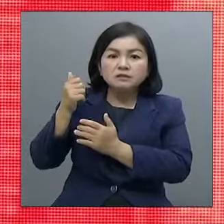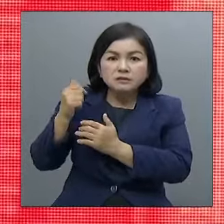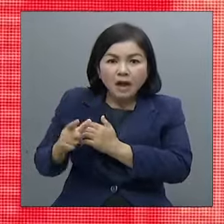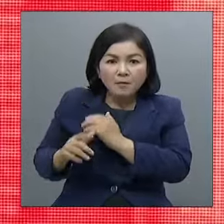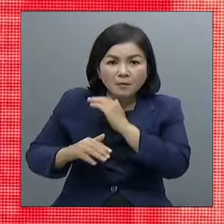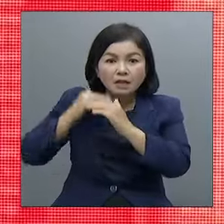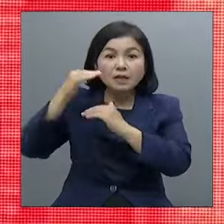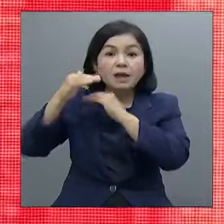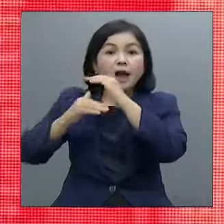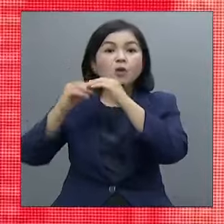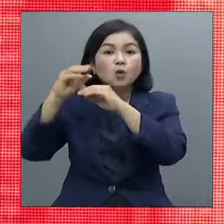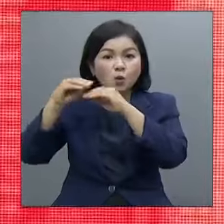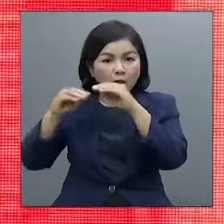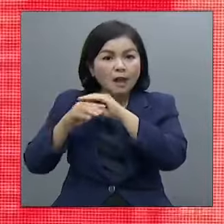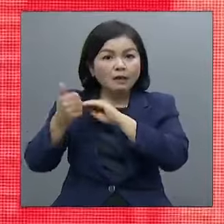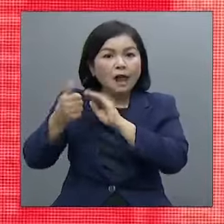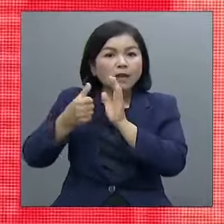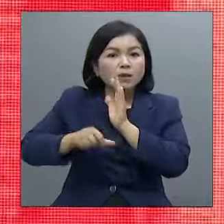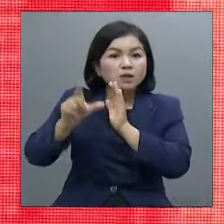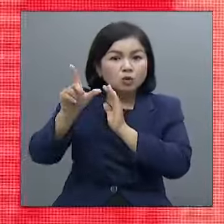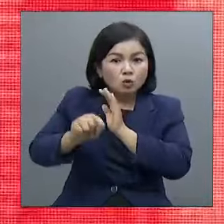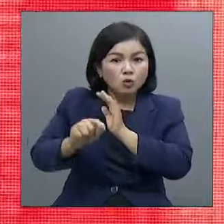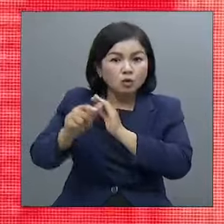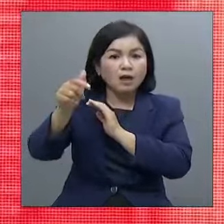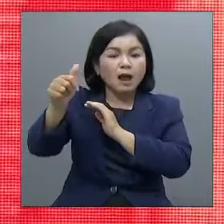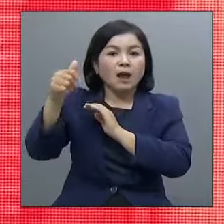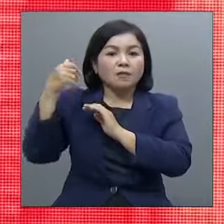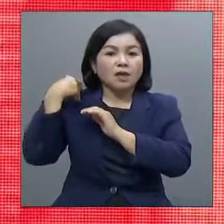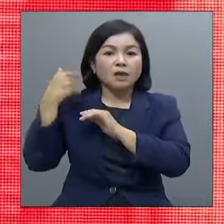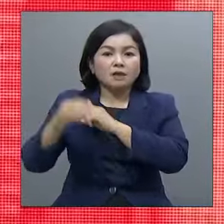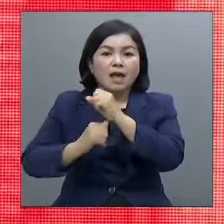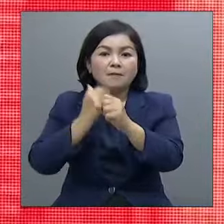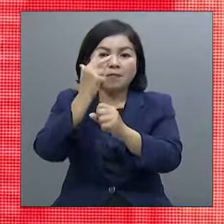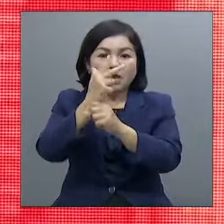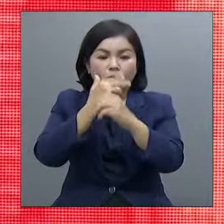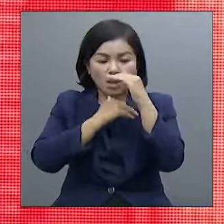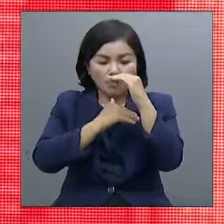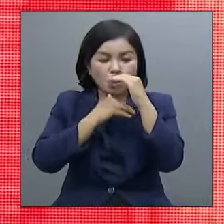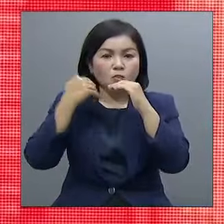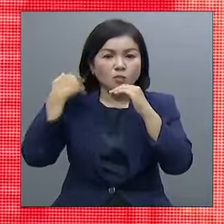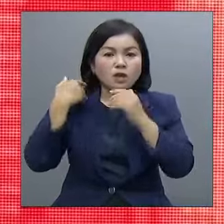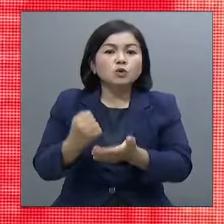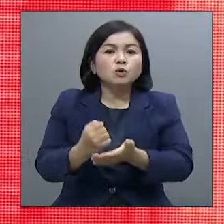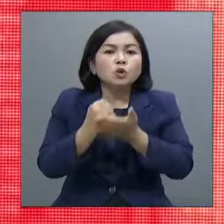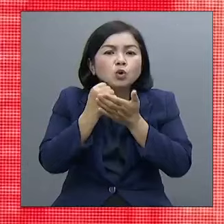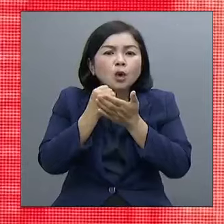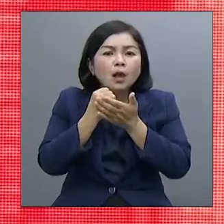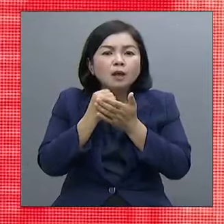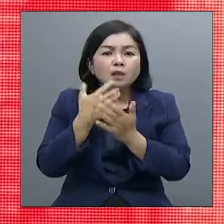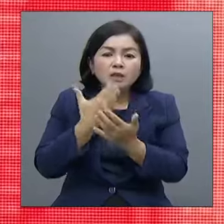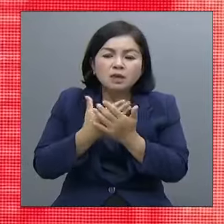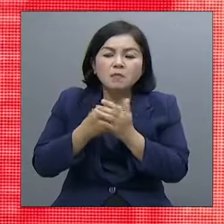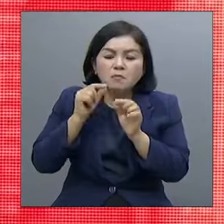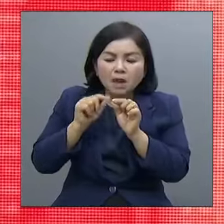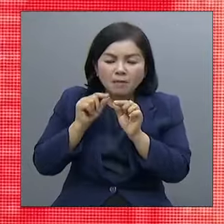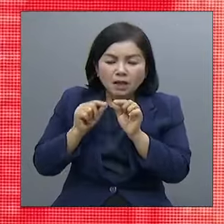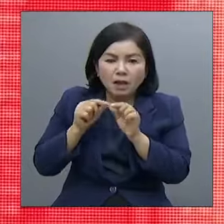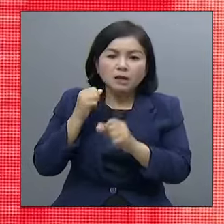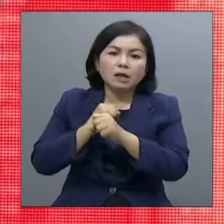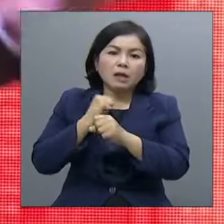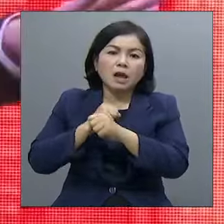การนะครับใช้เวลาไม่เกิน3ปีนะครับเพื่อบรรเทาภาระของผู้ประกอบการ